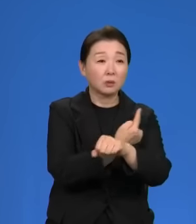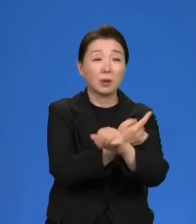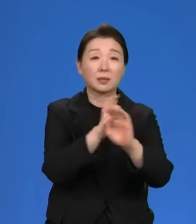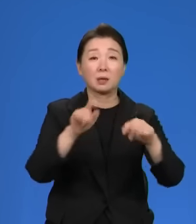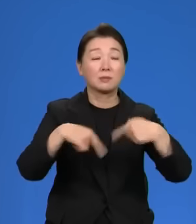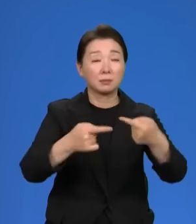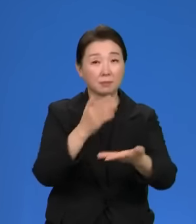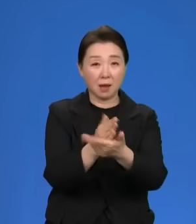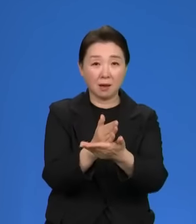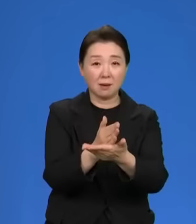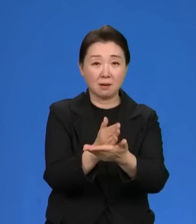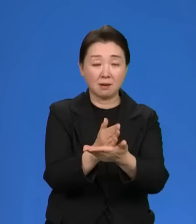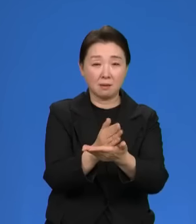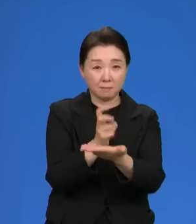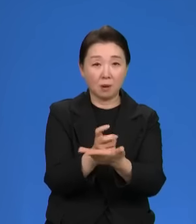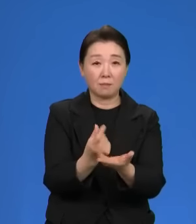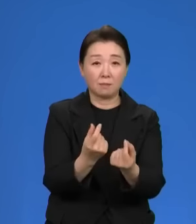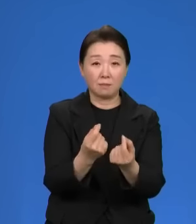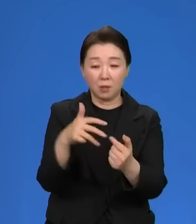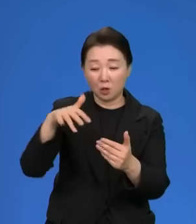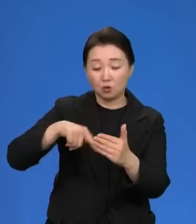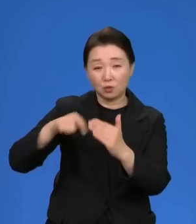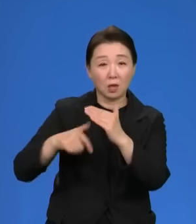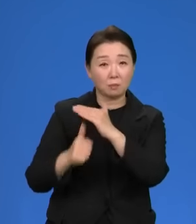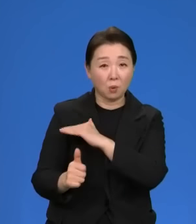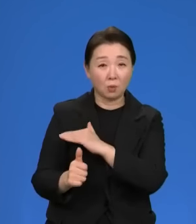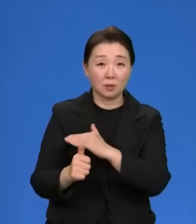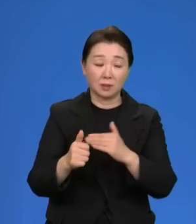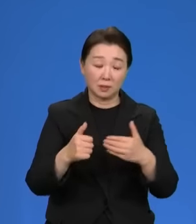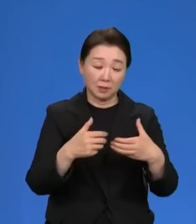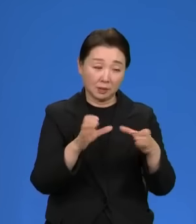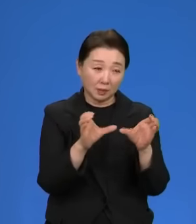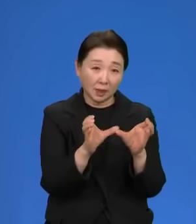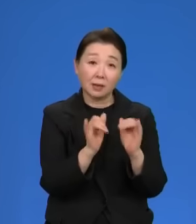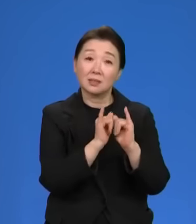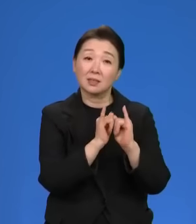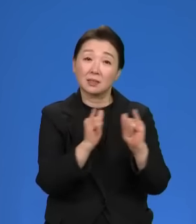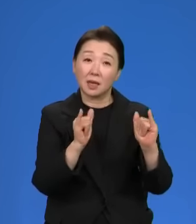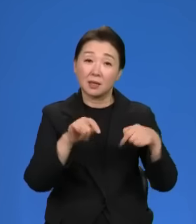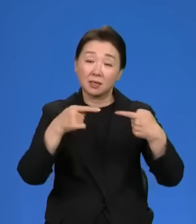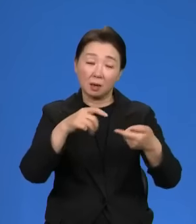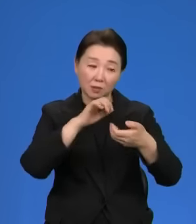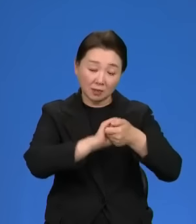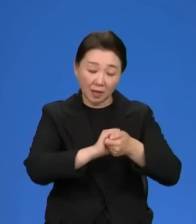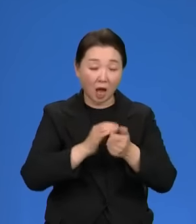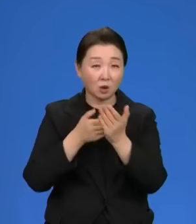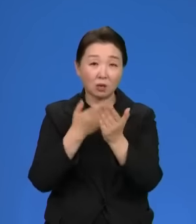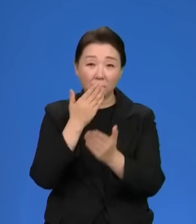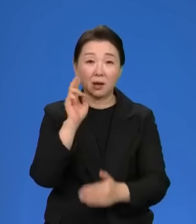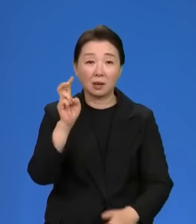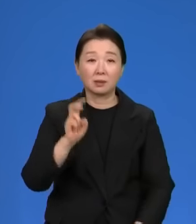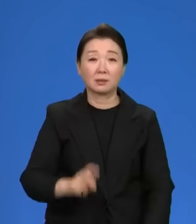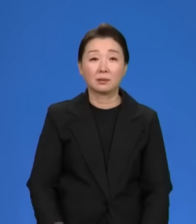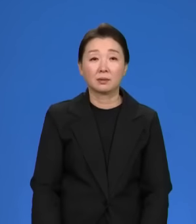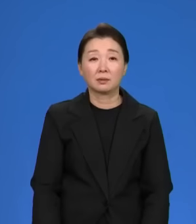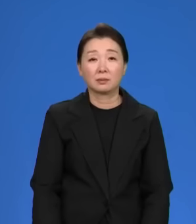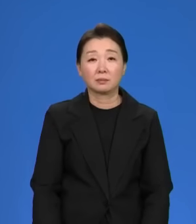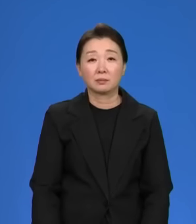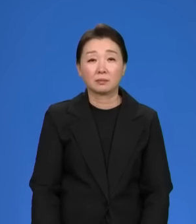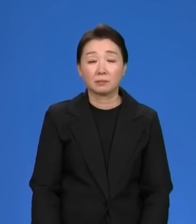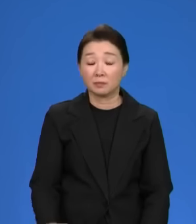있다 이런 보도가 나왔습니다. 추경호 원내대표가 당직자들의 참석을 제한할 수 있다 이런 걸 건의할 수 있다라는 얘기인데,